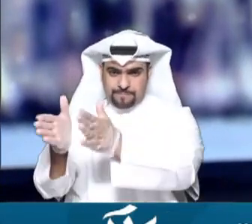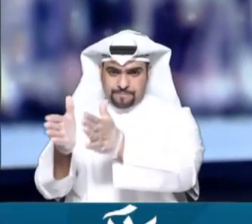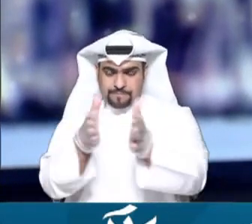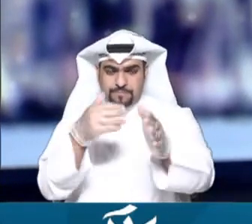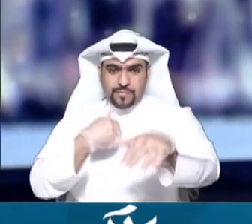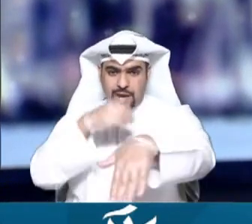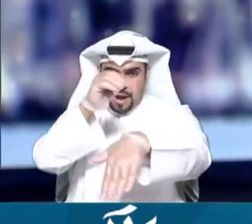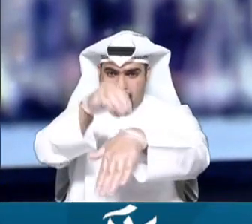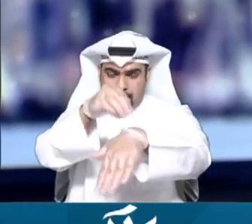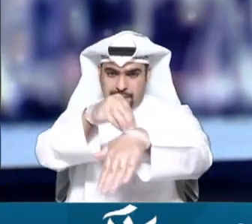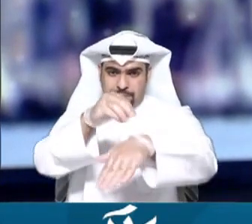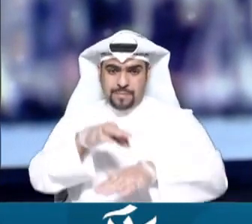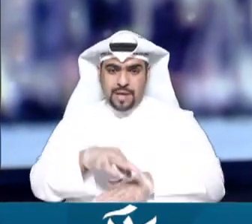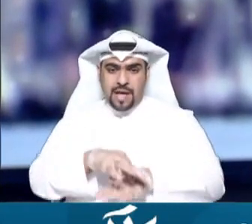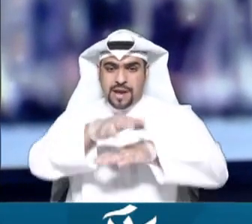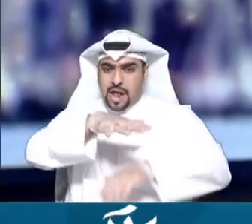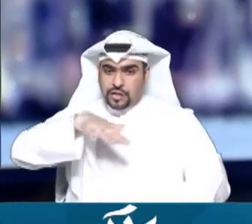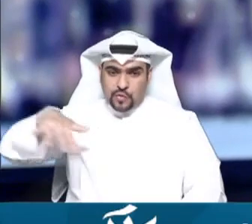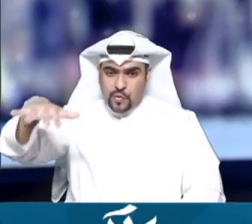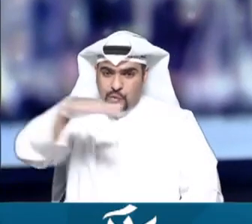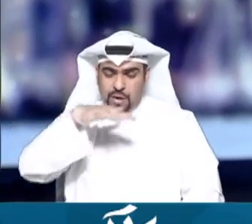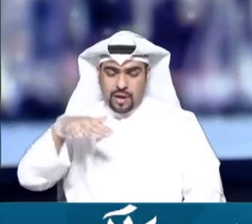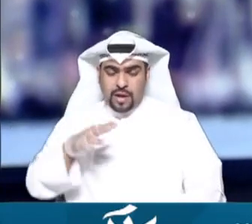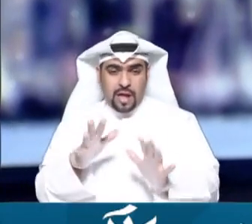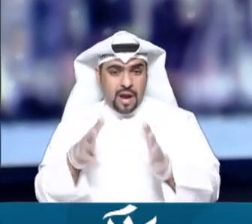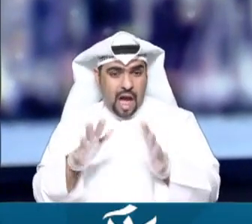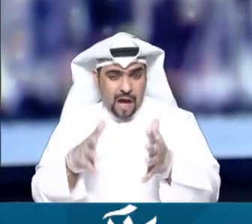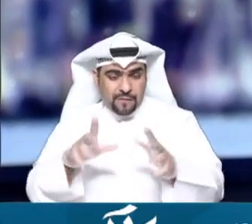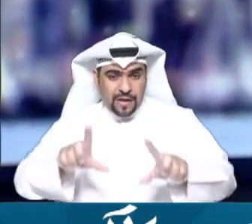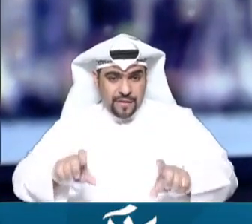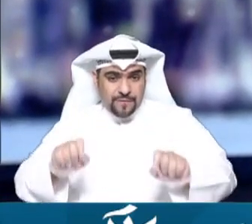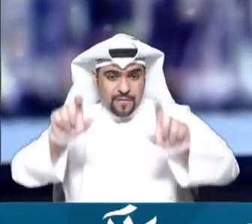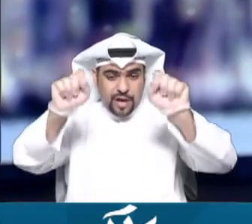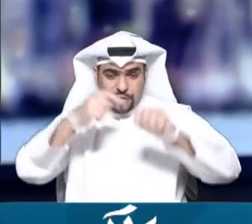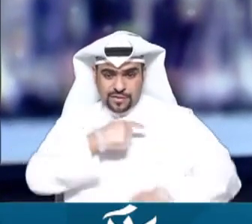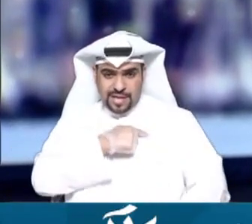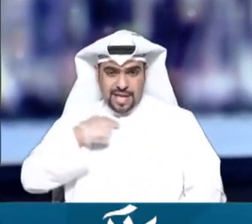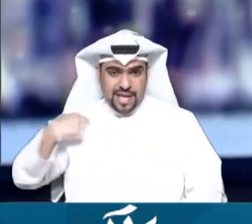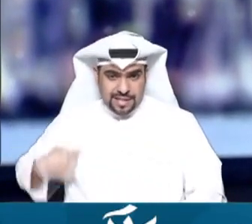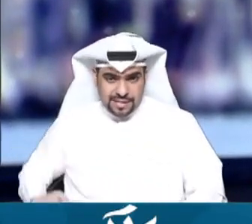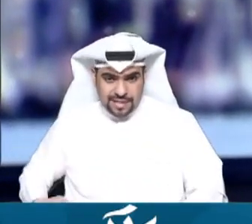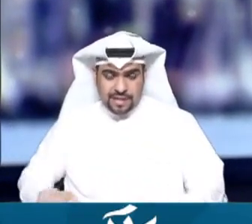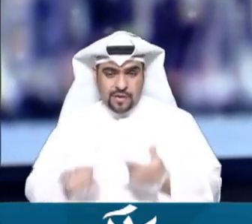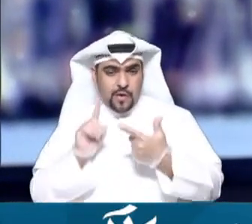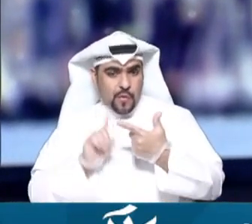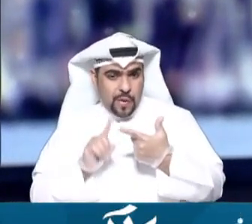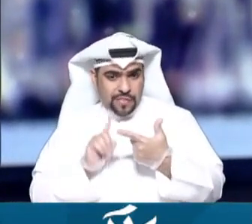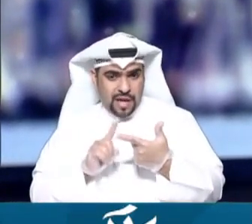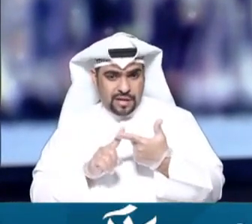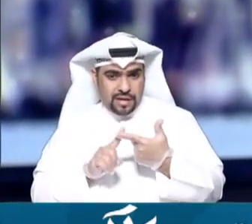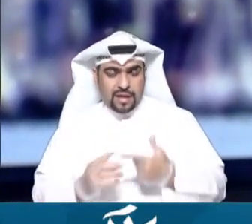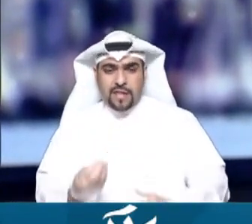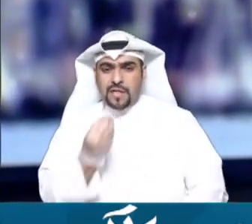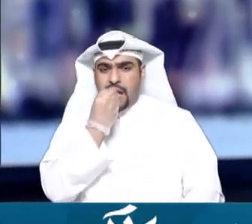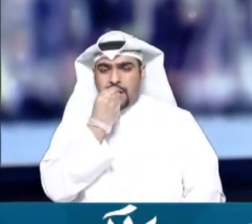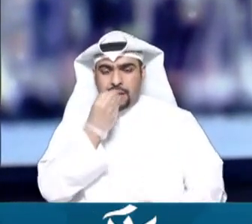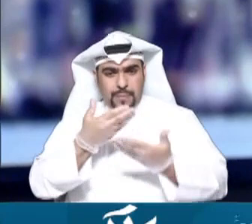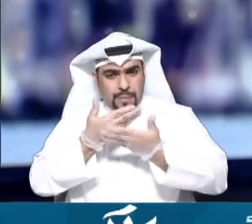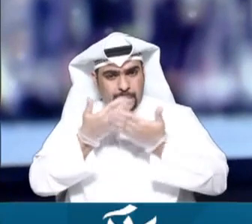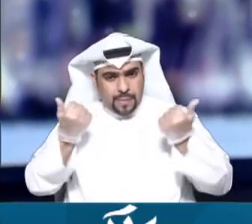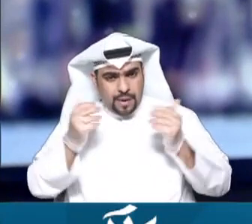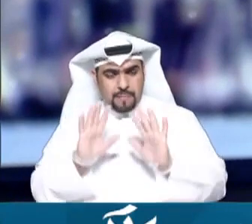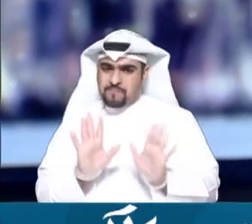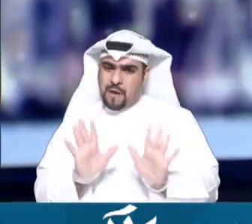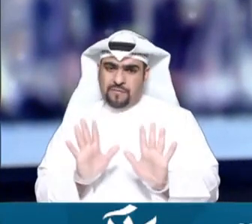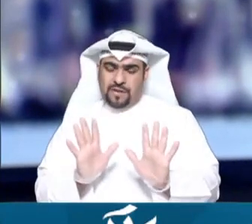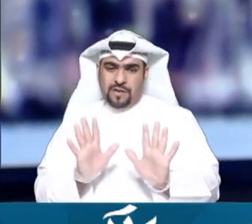من جانبين، خوف من الفيروس ايضا خوف من عدم وجود السله الغذائيه لهم، اخواننا محتاجين. احنا الان